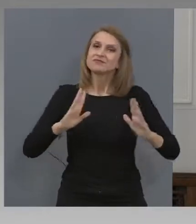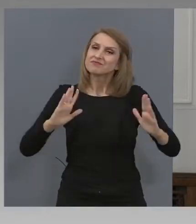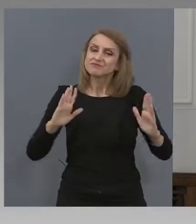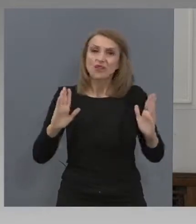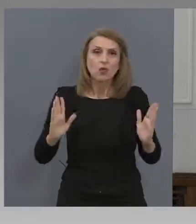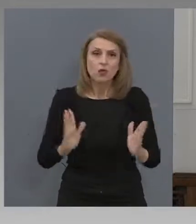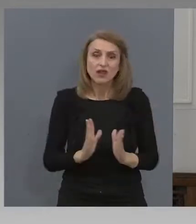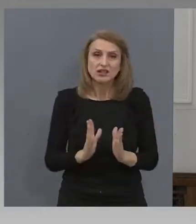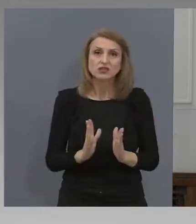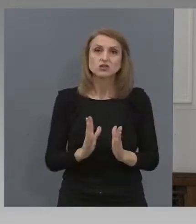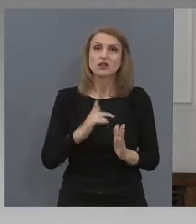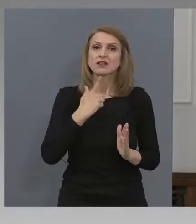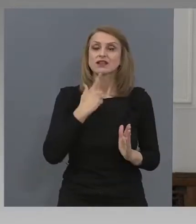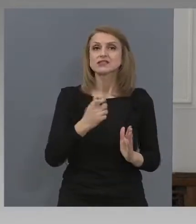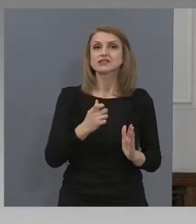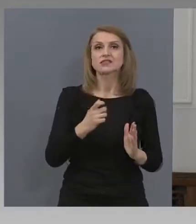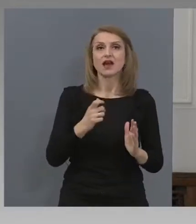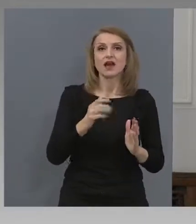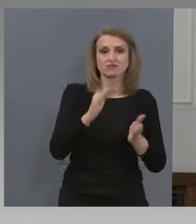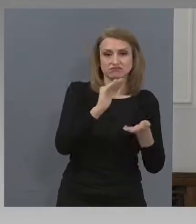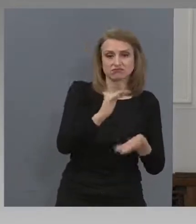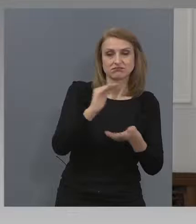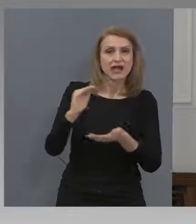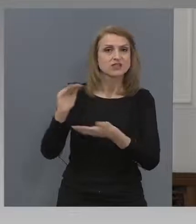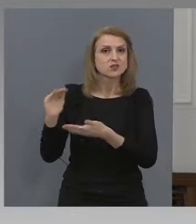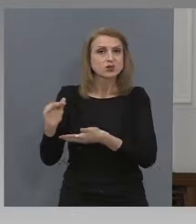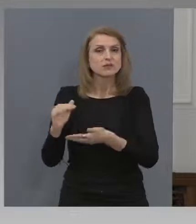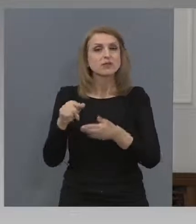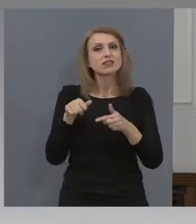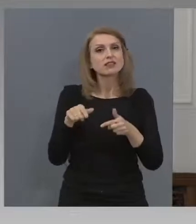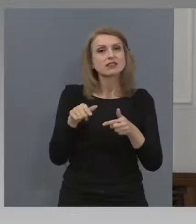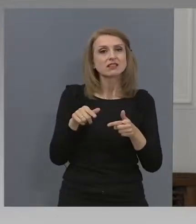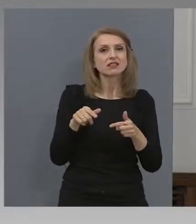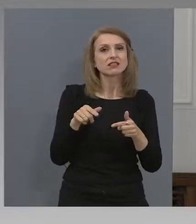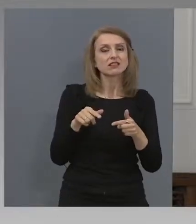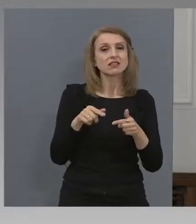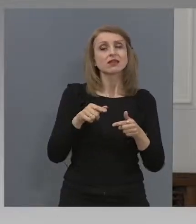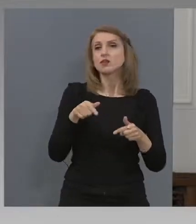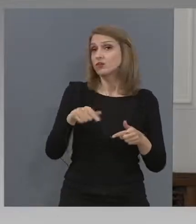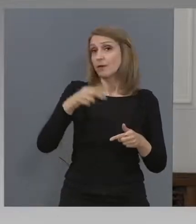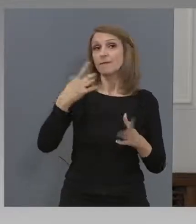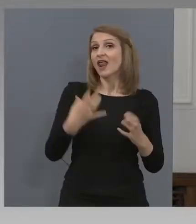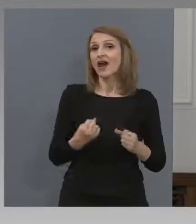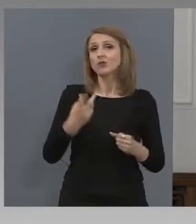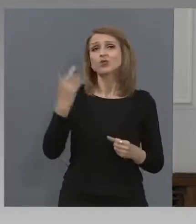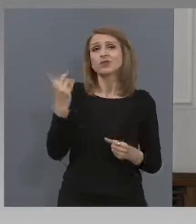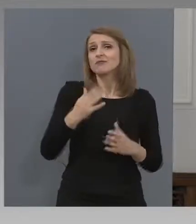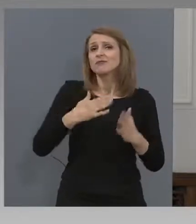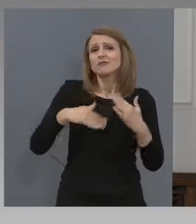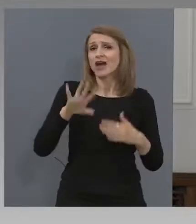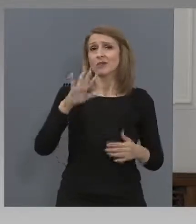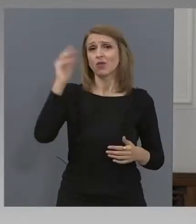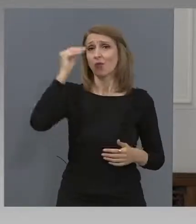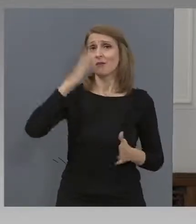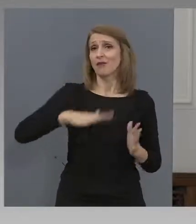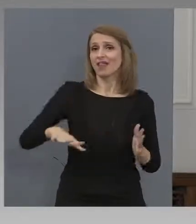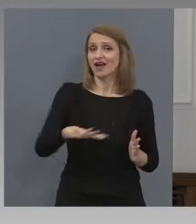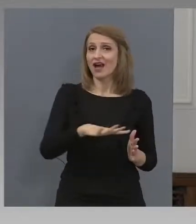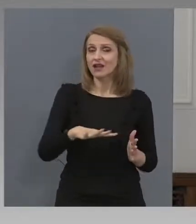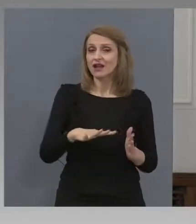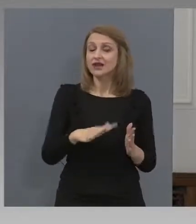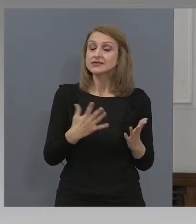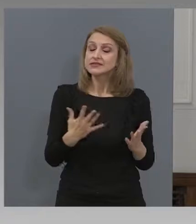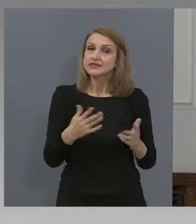ограничение за сортимент, който е изключително български, може да доведе